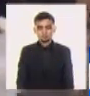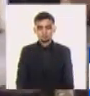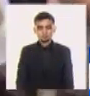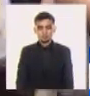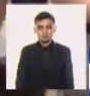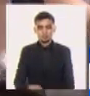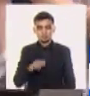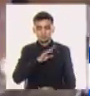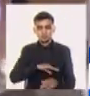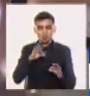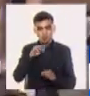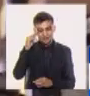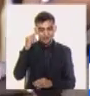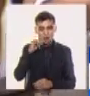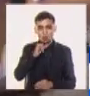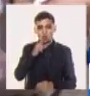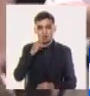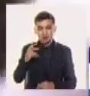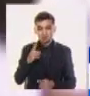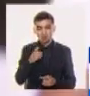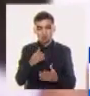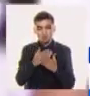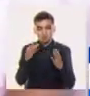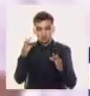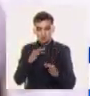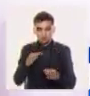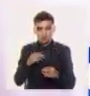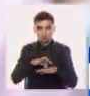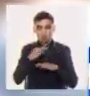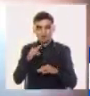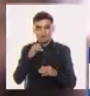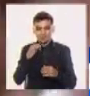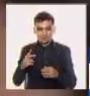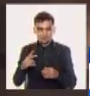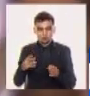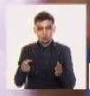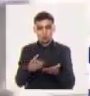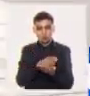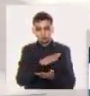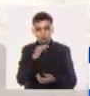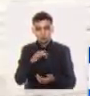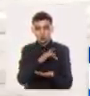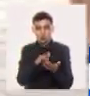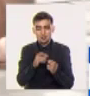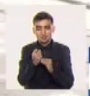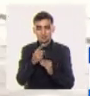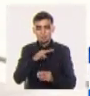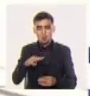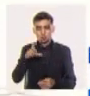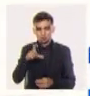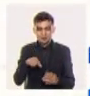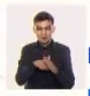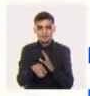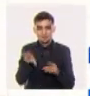А вот печально известный китайский Ухань отметил 100 дней с момента снятия жесткого карантина. Город с населением в 11 миллионов человек